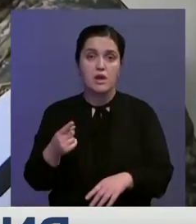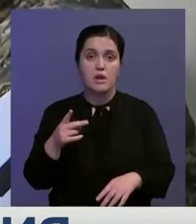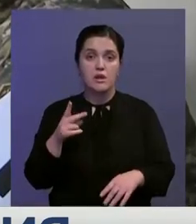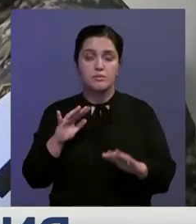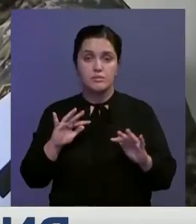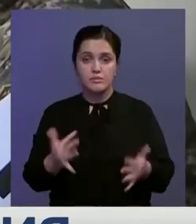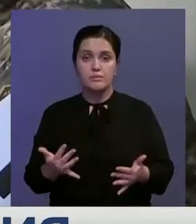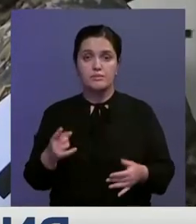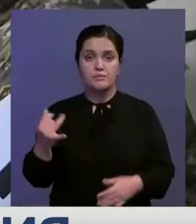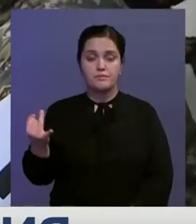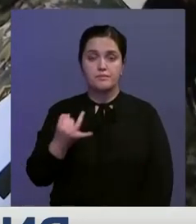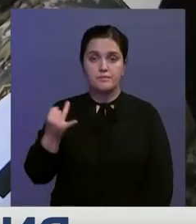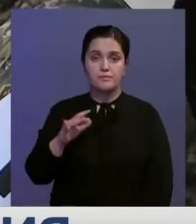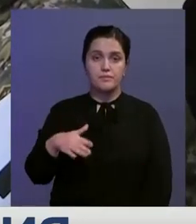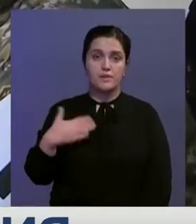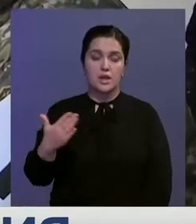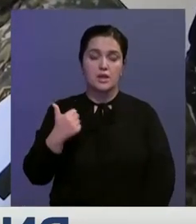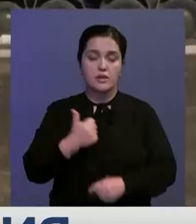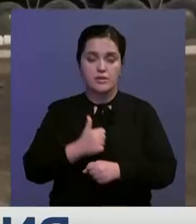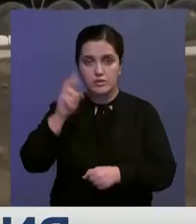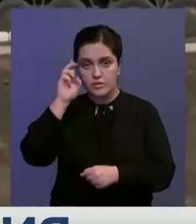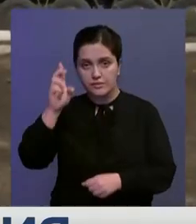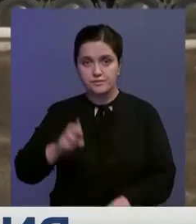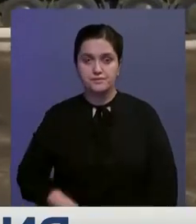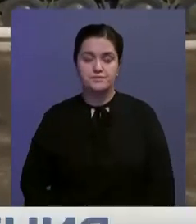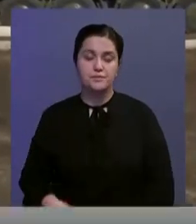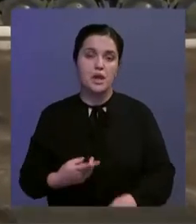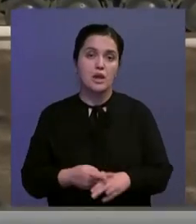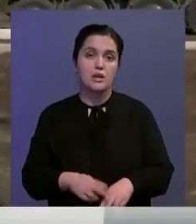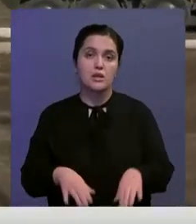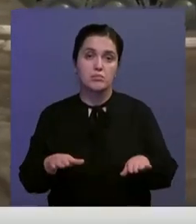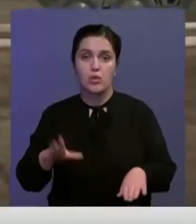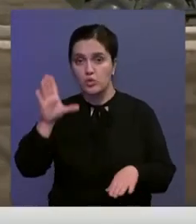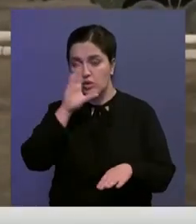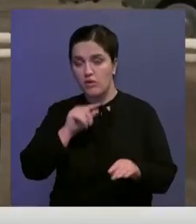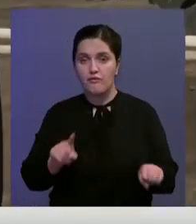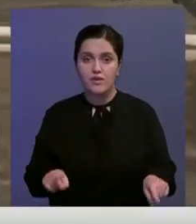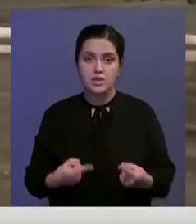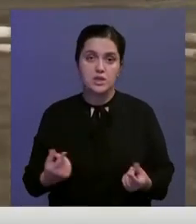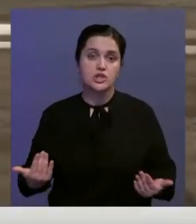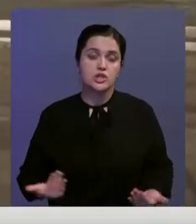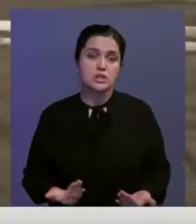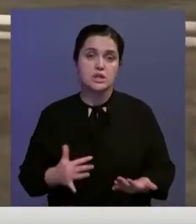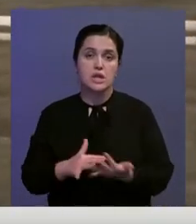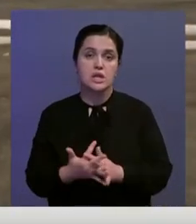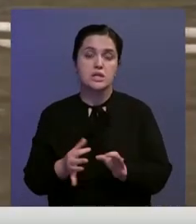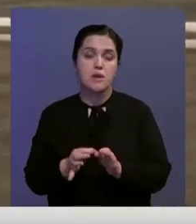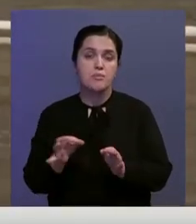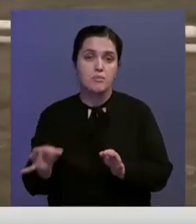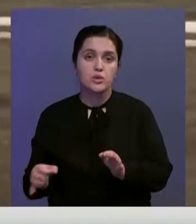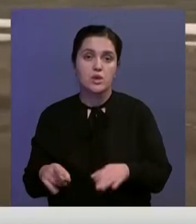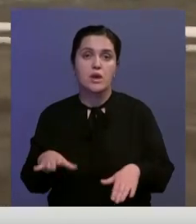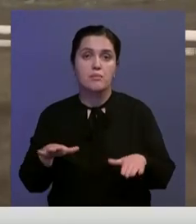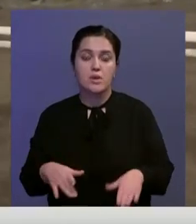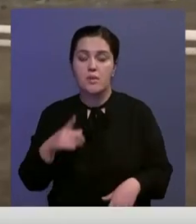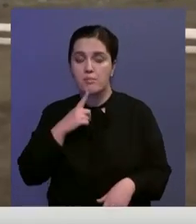полигоне особый интерес со стороны главы государства. На этой площадке удалось воссоздать жизнь населенного пункта, который оказался в зоне